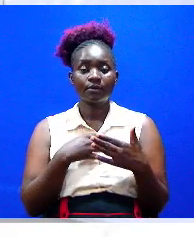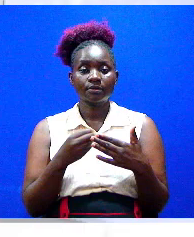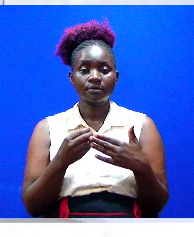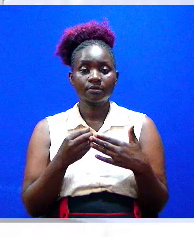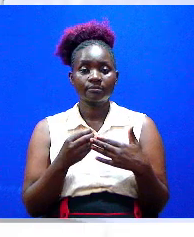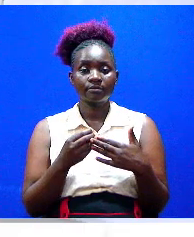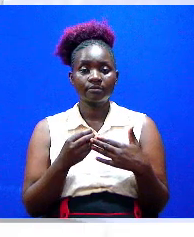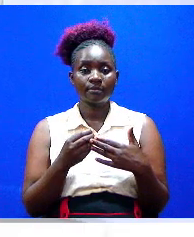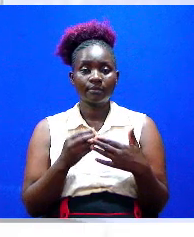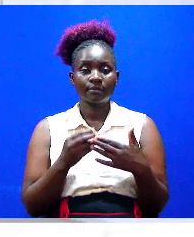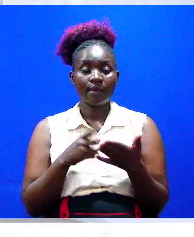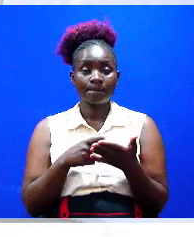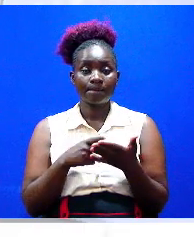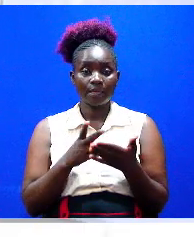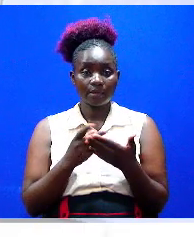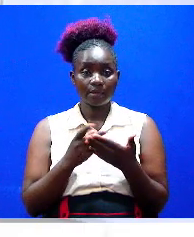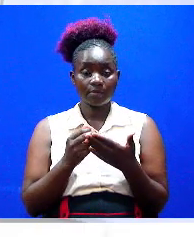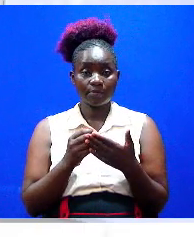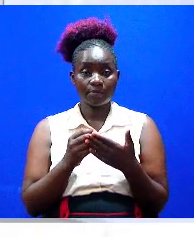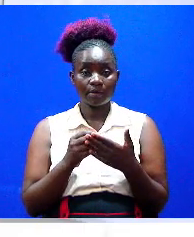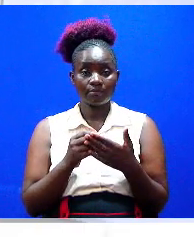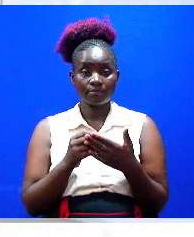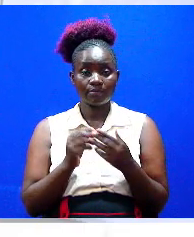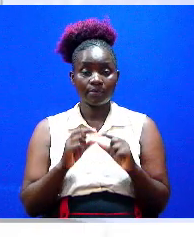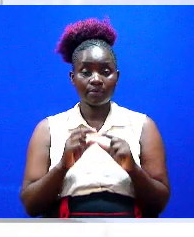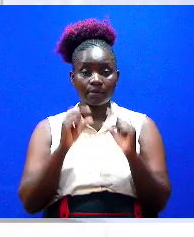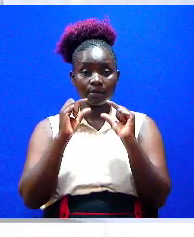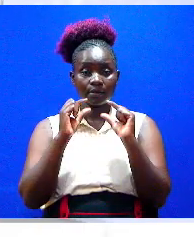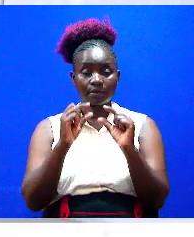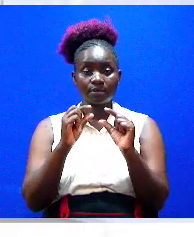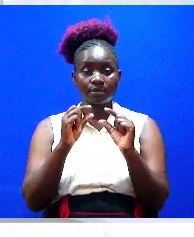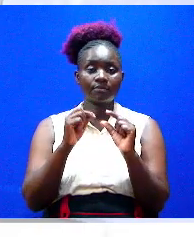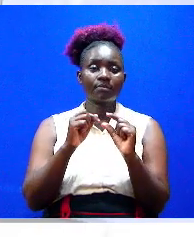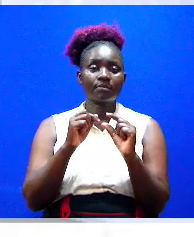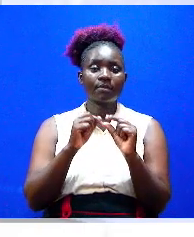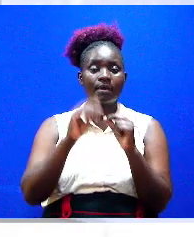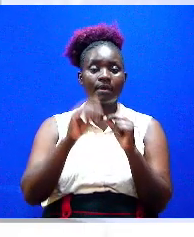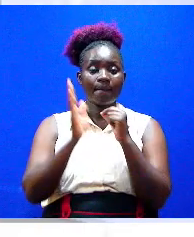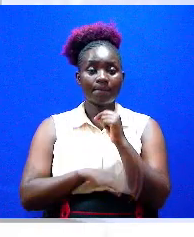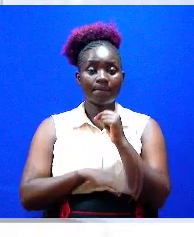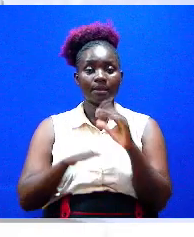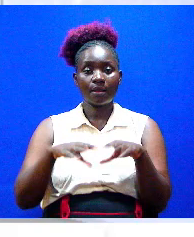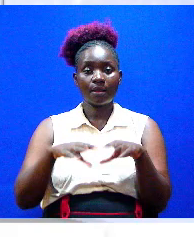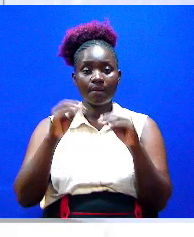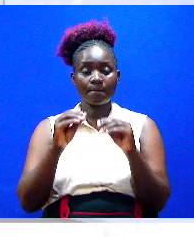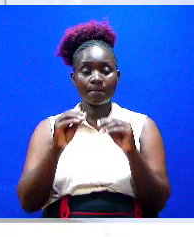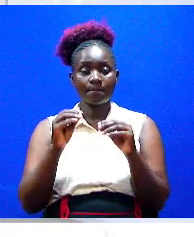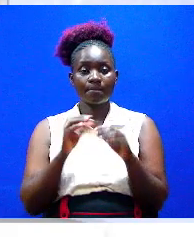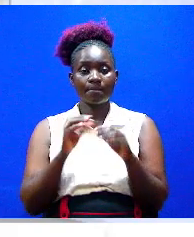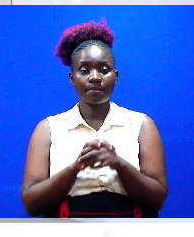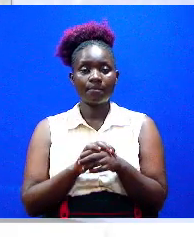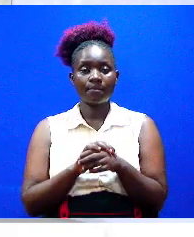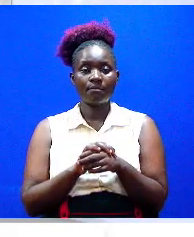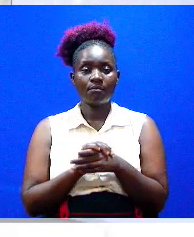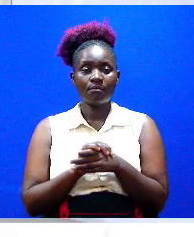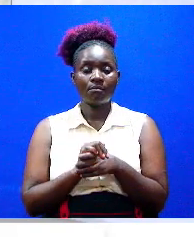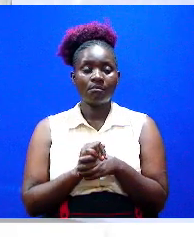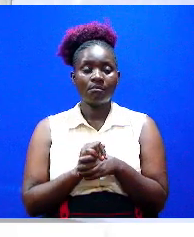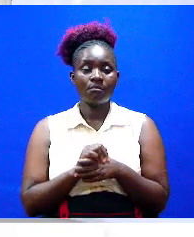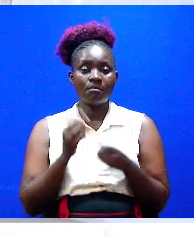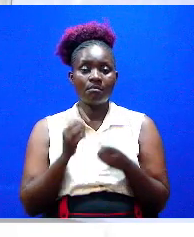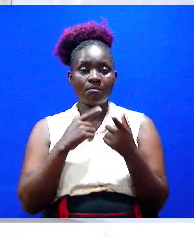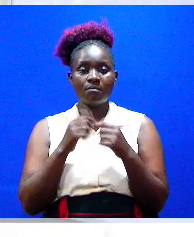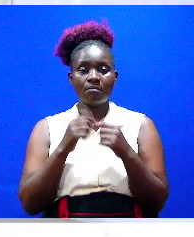wakanu wakubatikana nasare ibabere bako nyora yoko kwa amoyo ayuataikiranithi. Aseba bate bire muna yune nchira